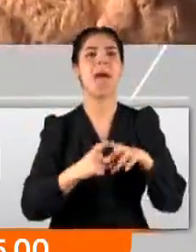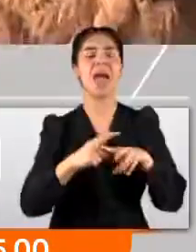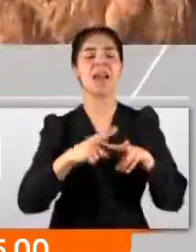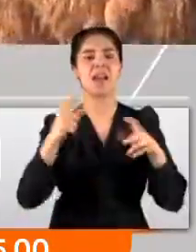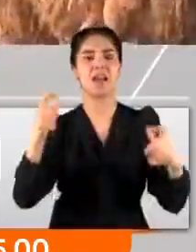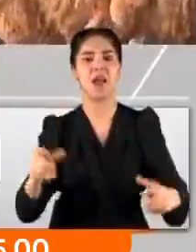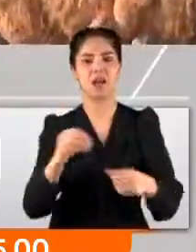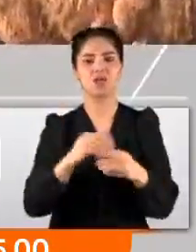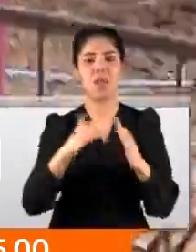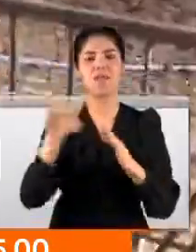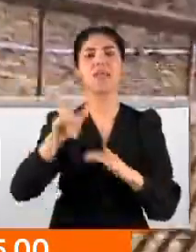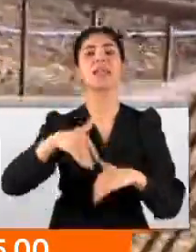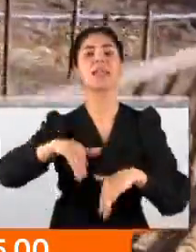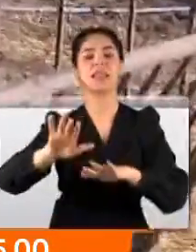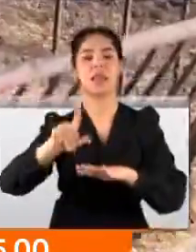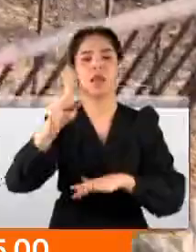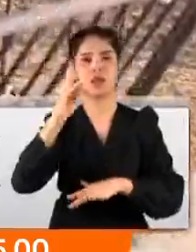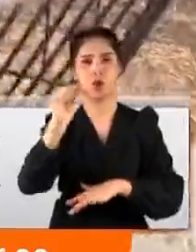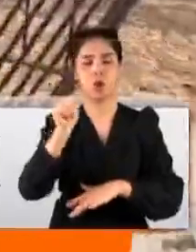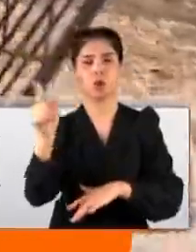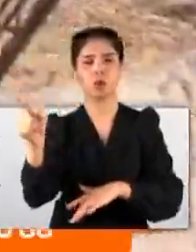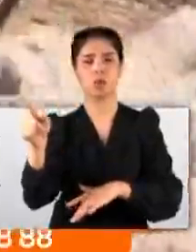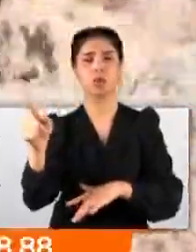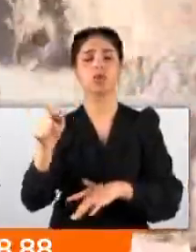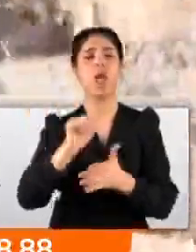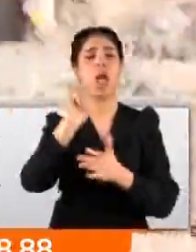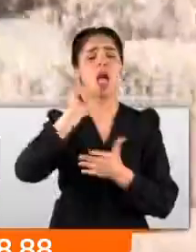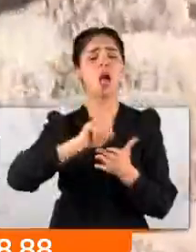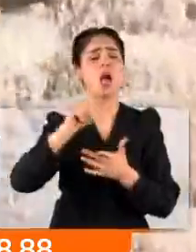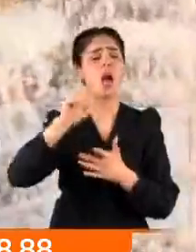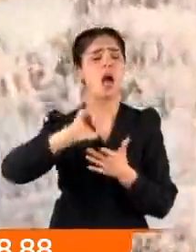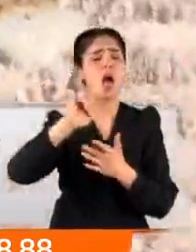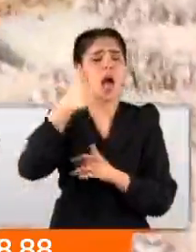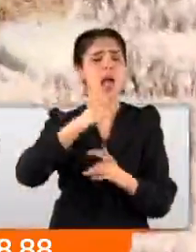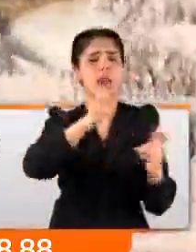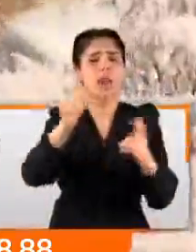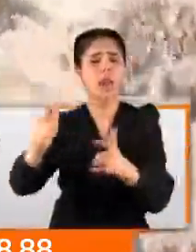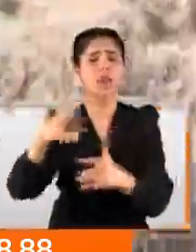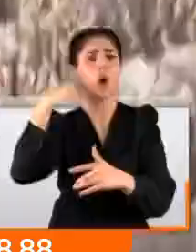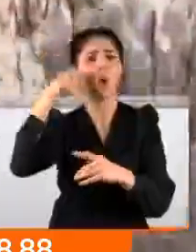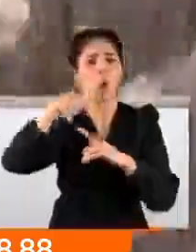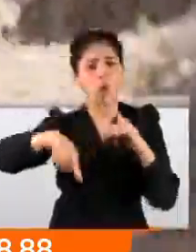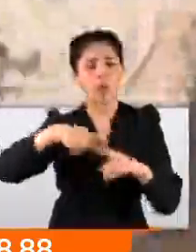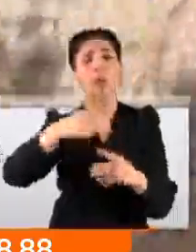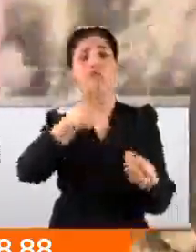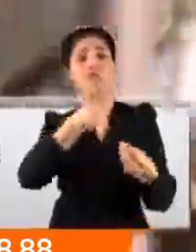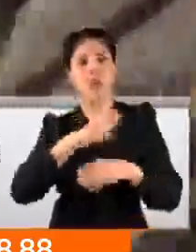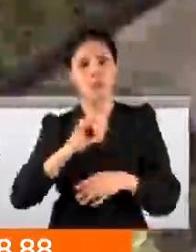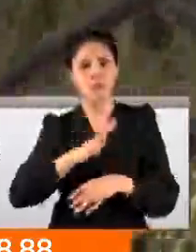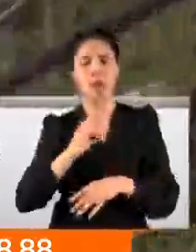Yani evimin yanından gitmedi. O 4 gündür yana yakıla her yerde koyunlarını arıyor ve koyunlarını getirene de